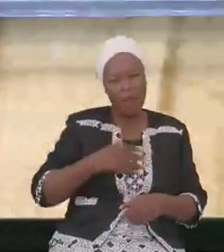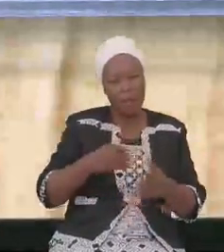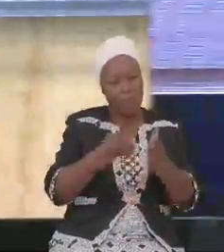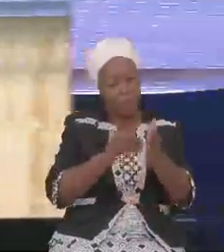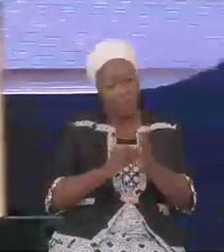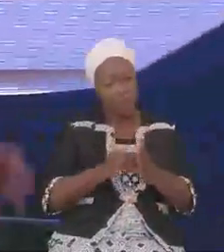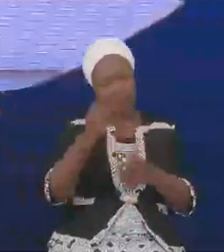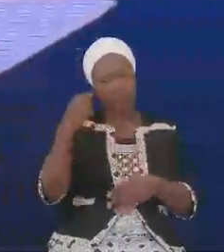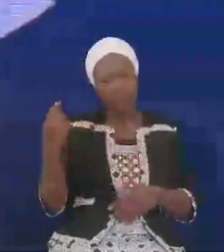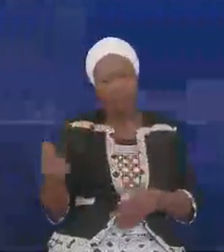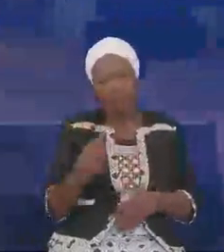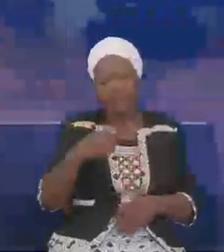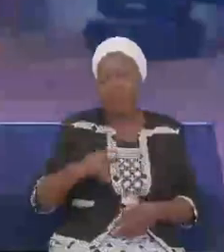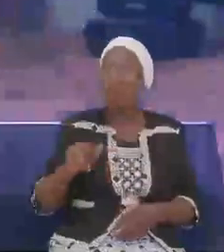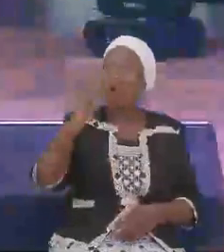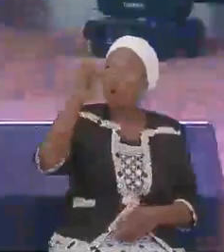Dieu